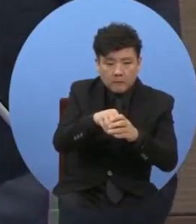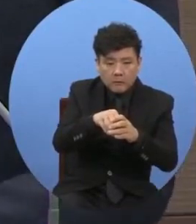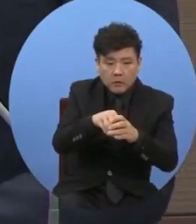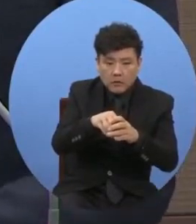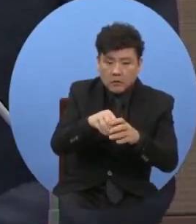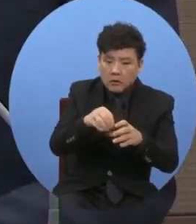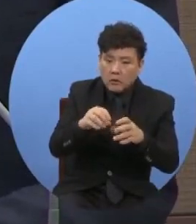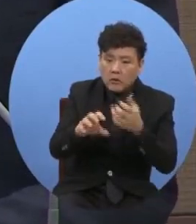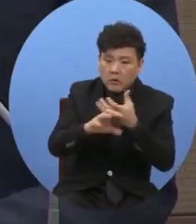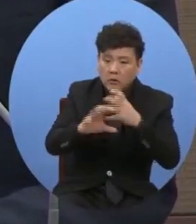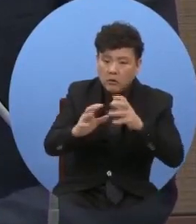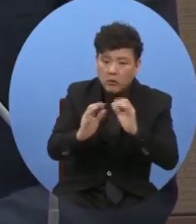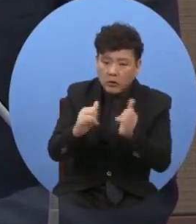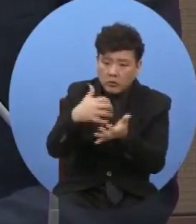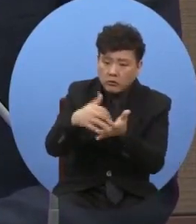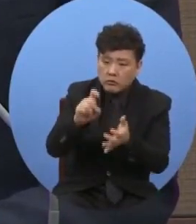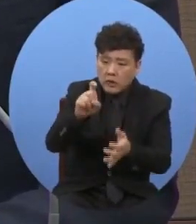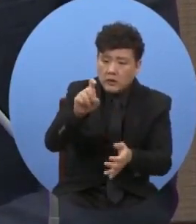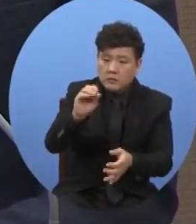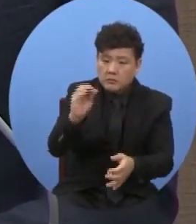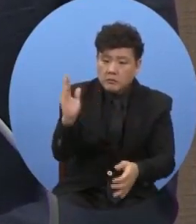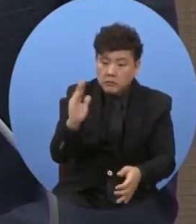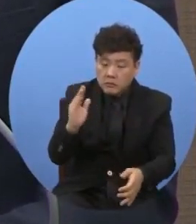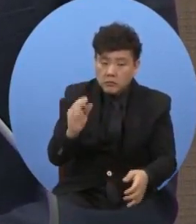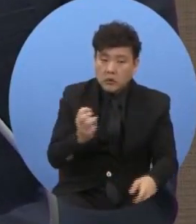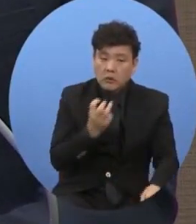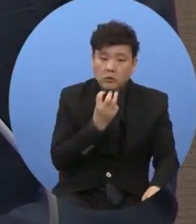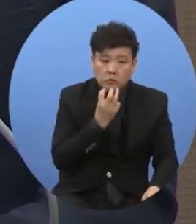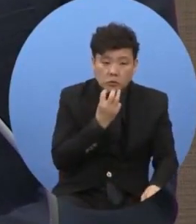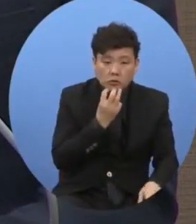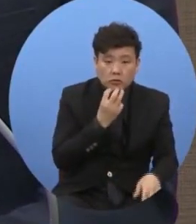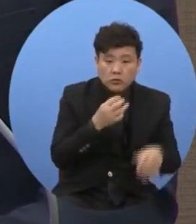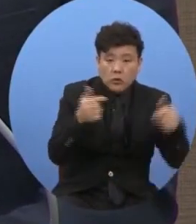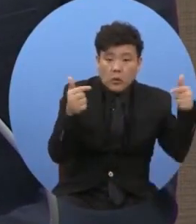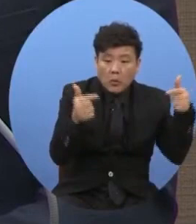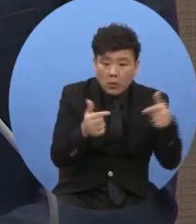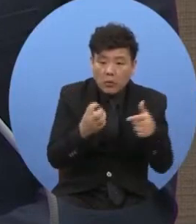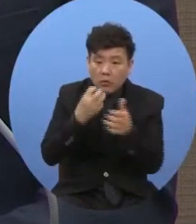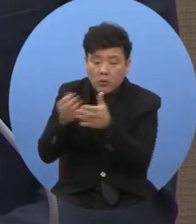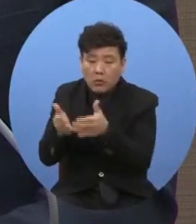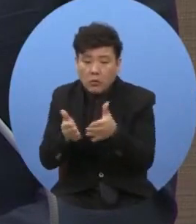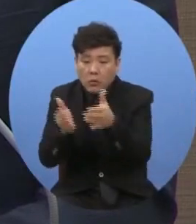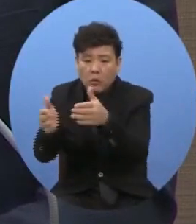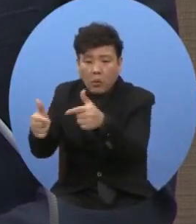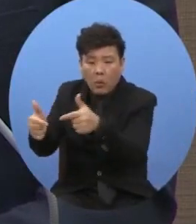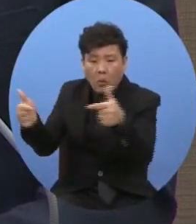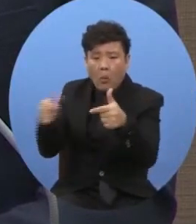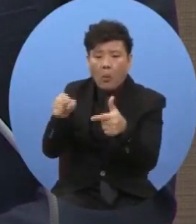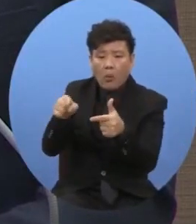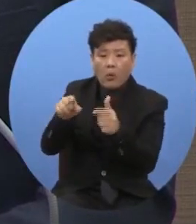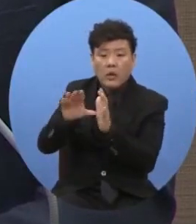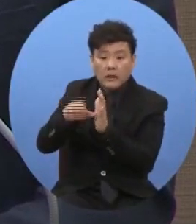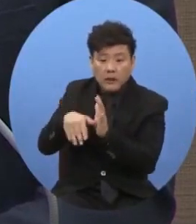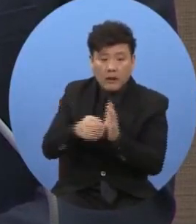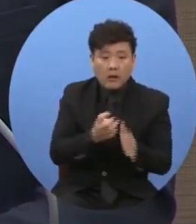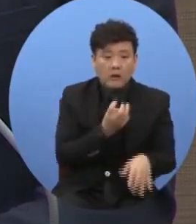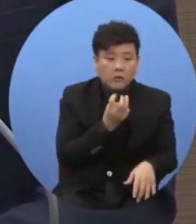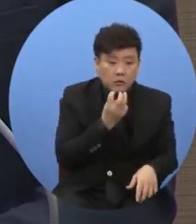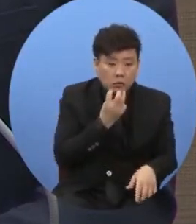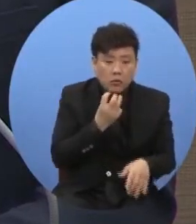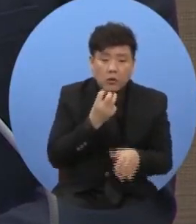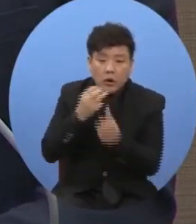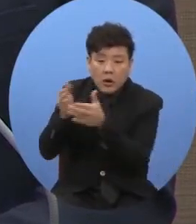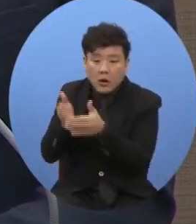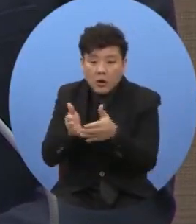960만 정도 되거든요. 서울시는 계속 줄고 있고 경기도는 계속 늘고 있습니다. 그런 상황에서 서울과 경기도